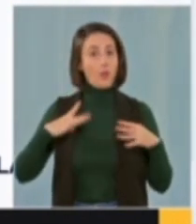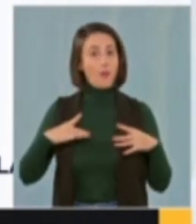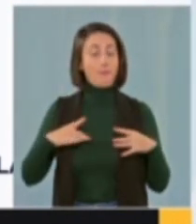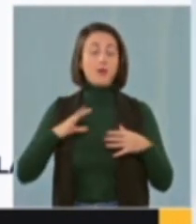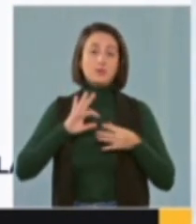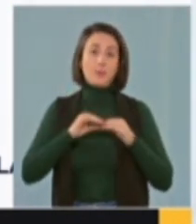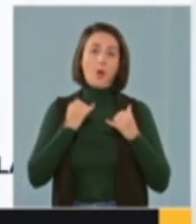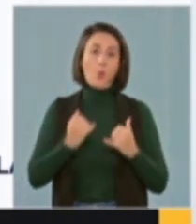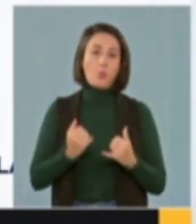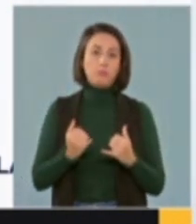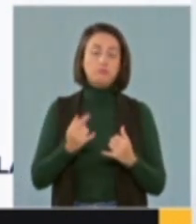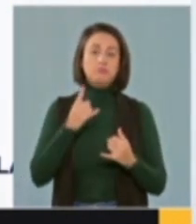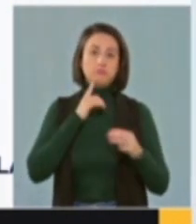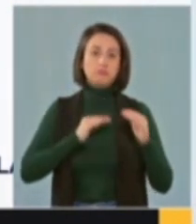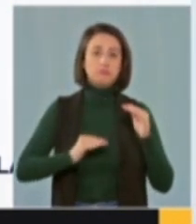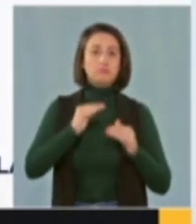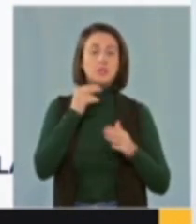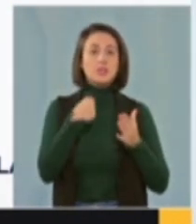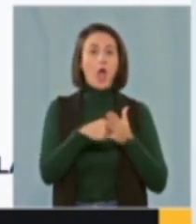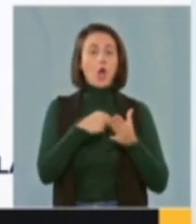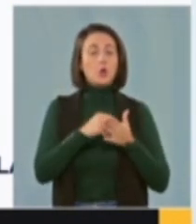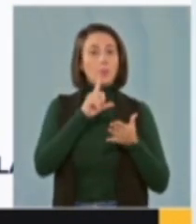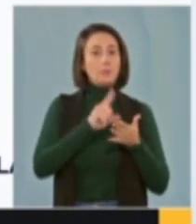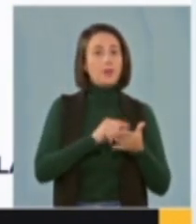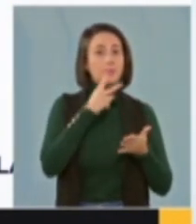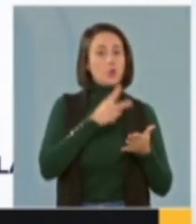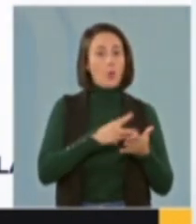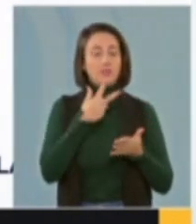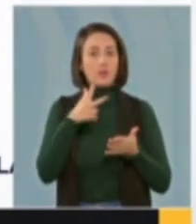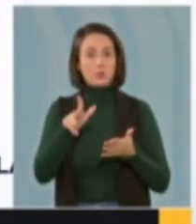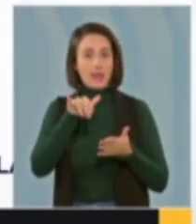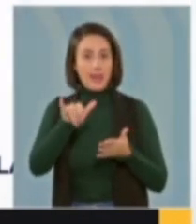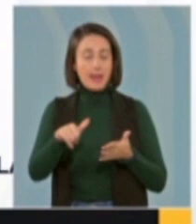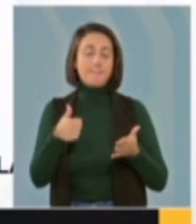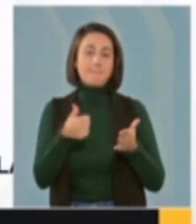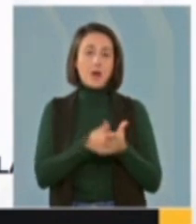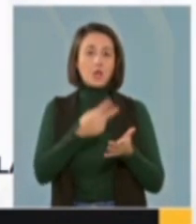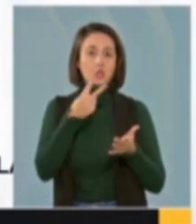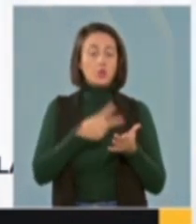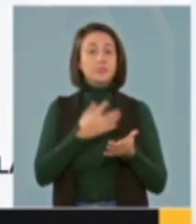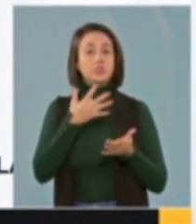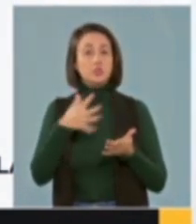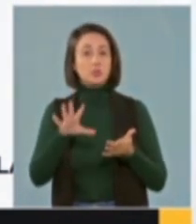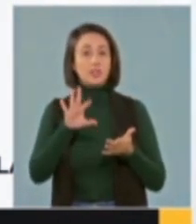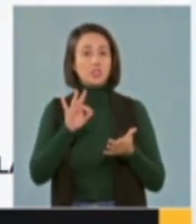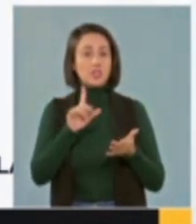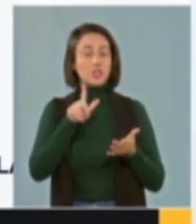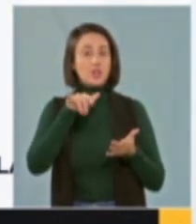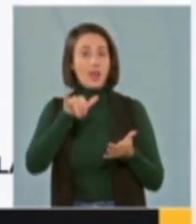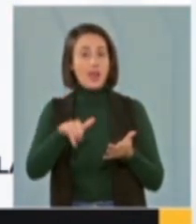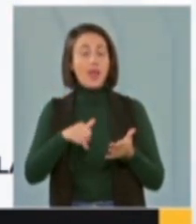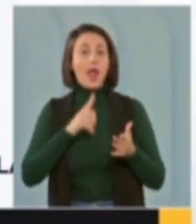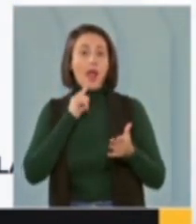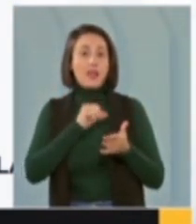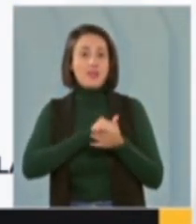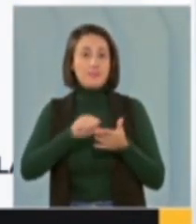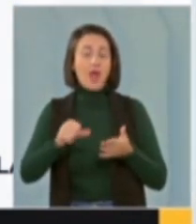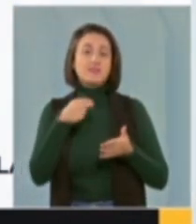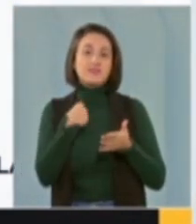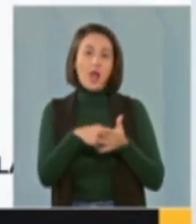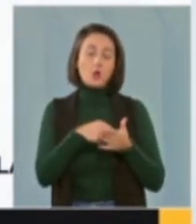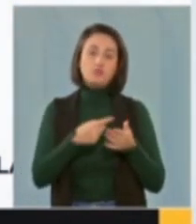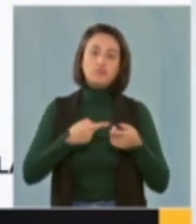în prezent doar mărirea salariului minim de la 2.300 RON la 2.550 RON fiind eliminat salariul